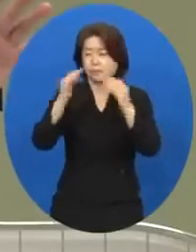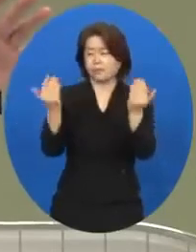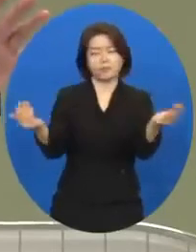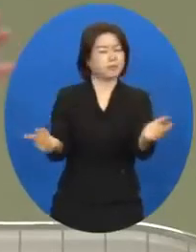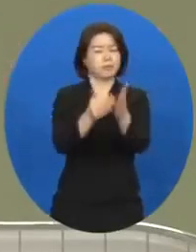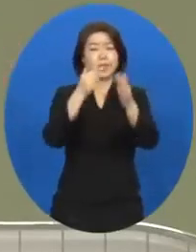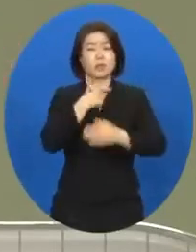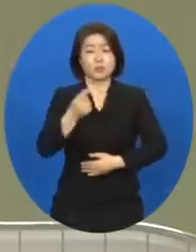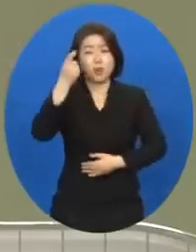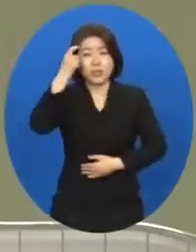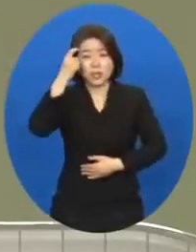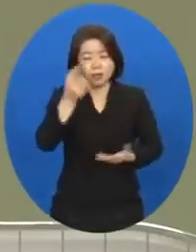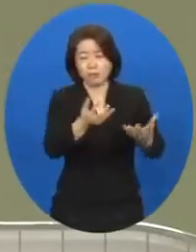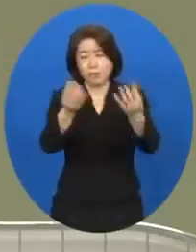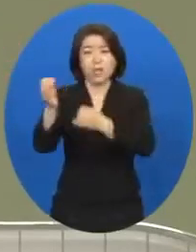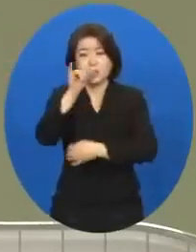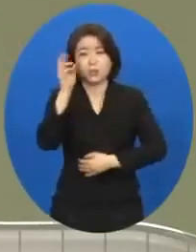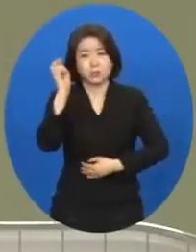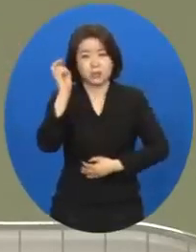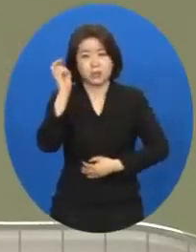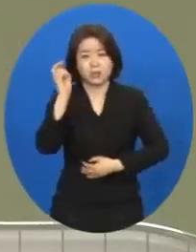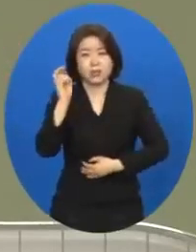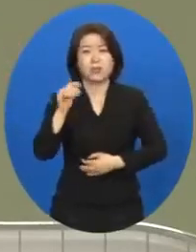싶어. 그런 생각도 많았잖아요.